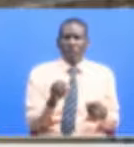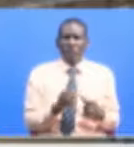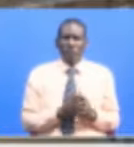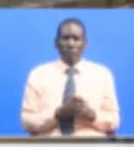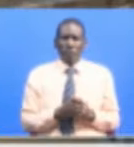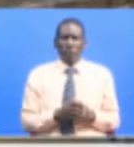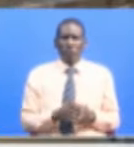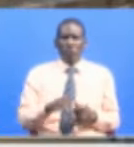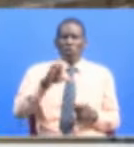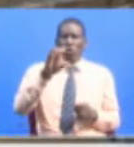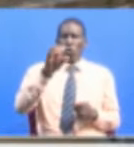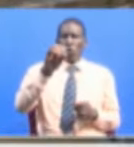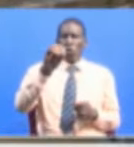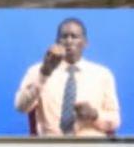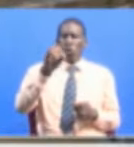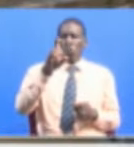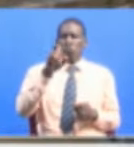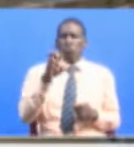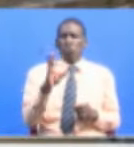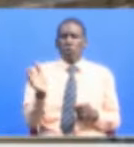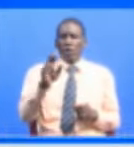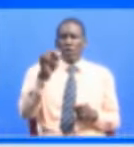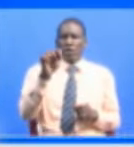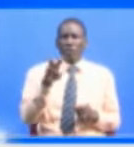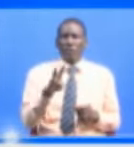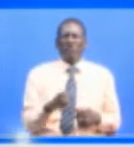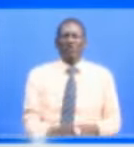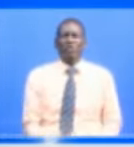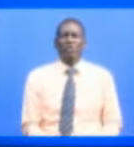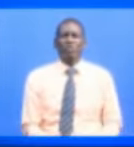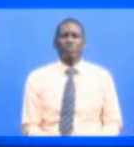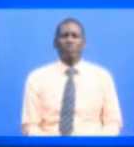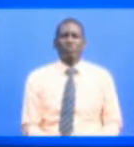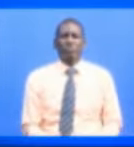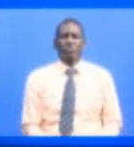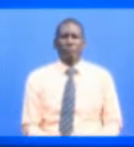Vincent Odor, NTV. Kinara wa